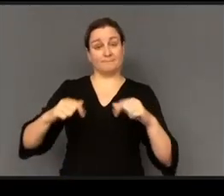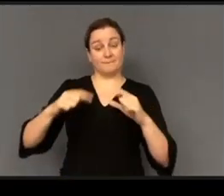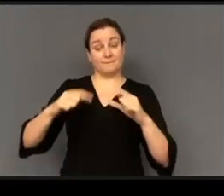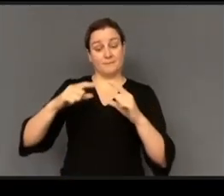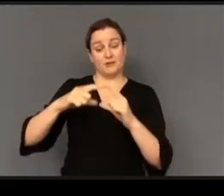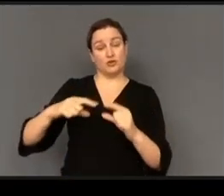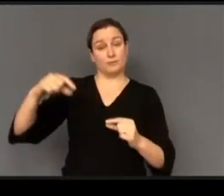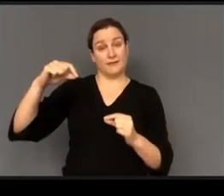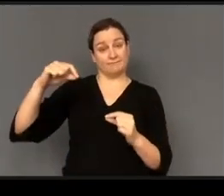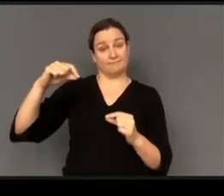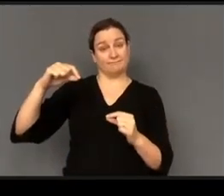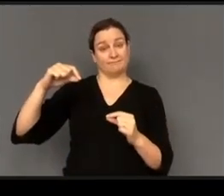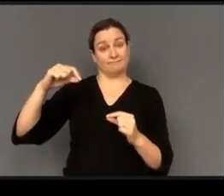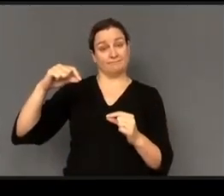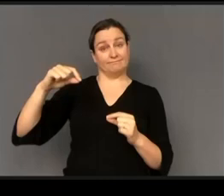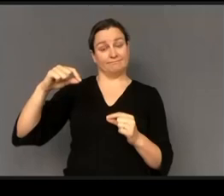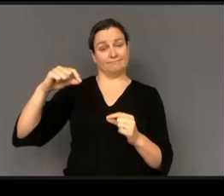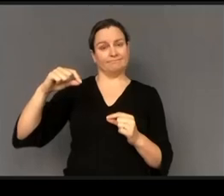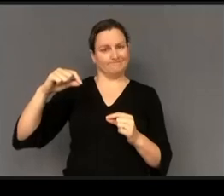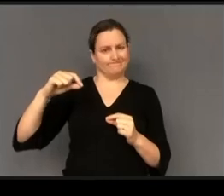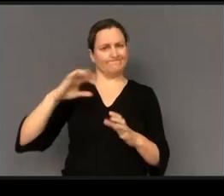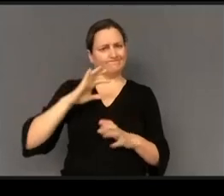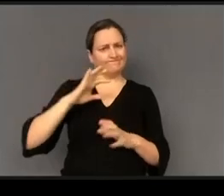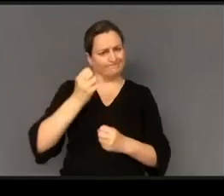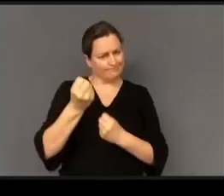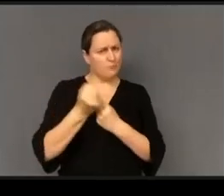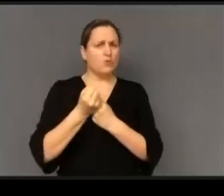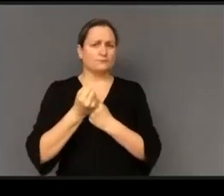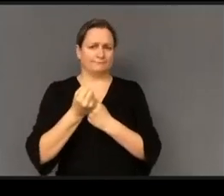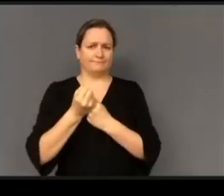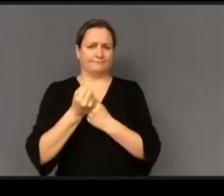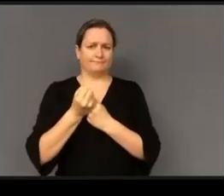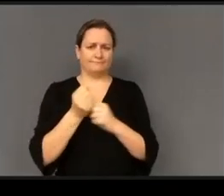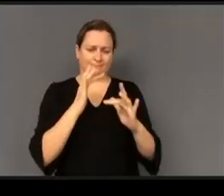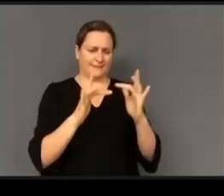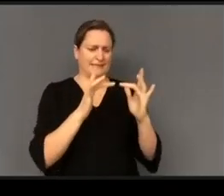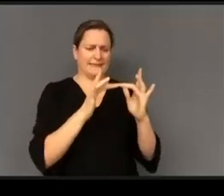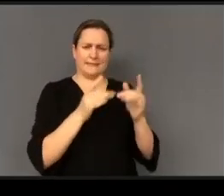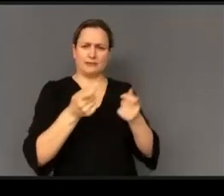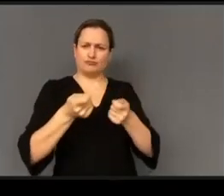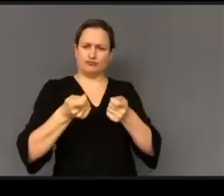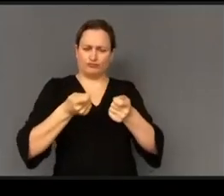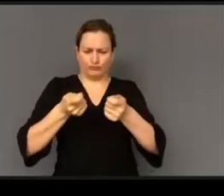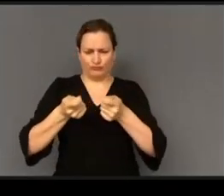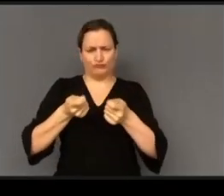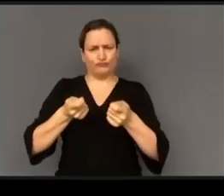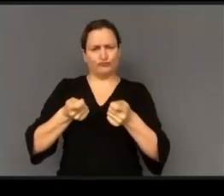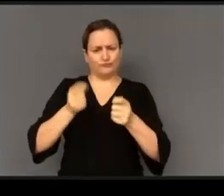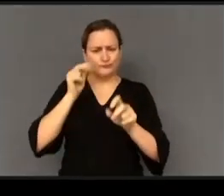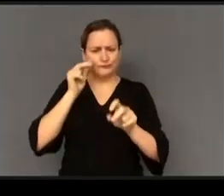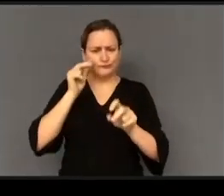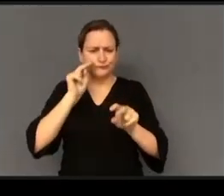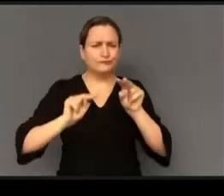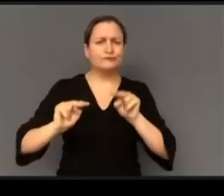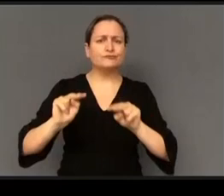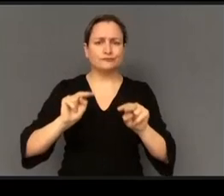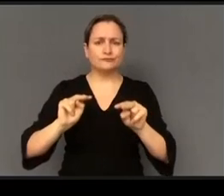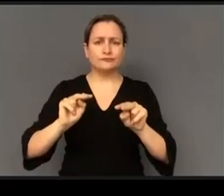بلدنا لازال ملتزما باداره الانترنت من خلال